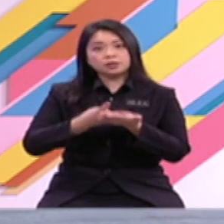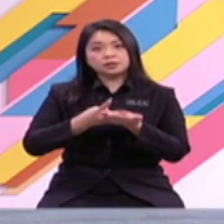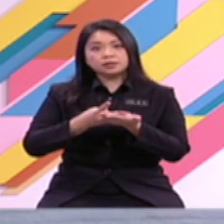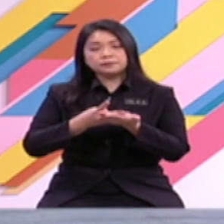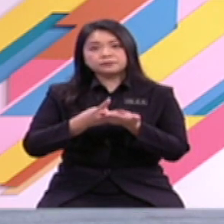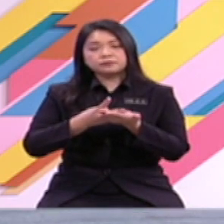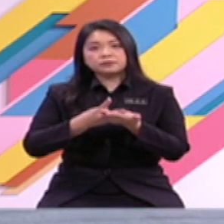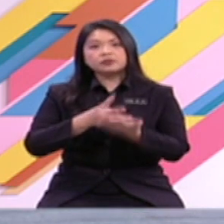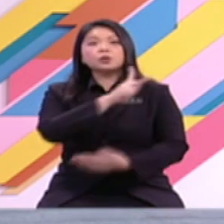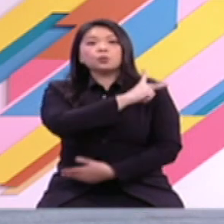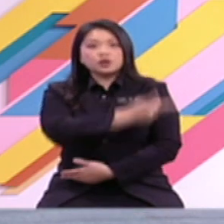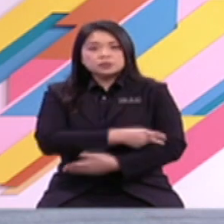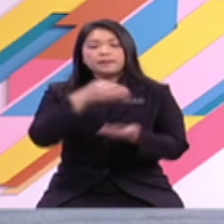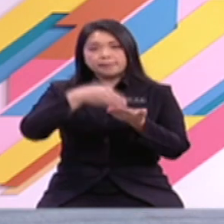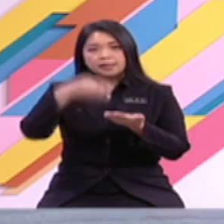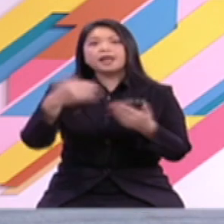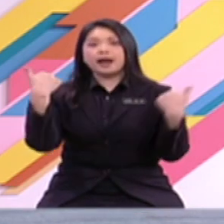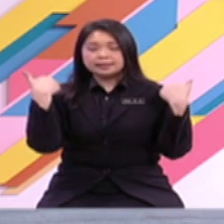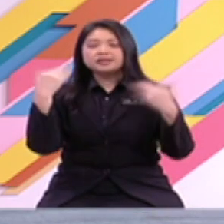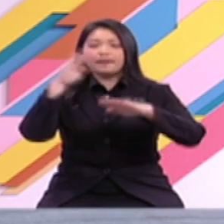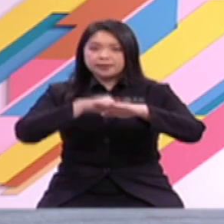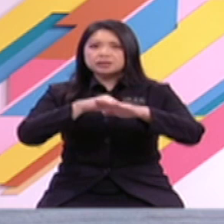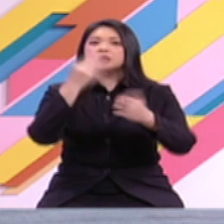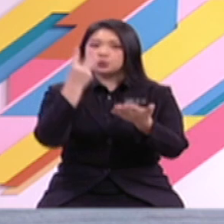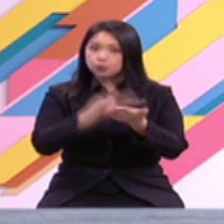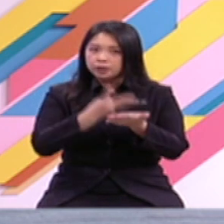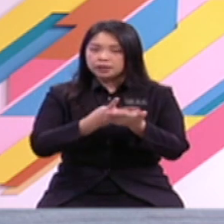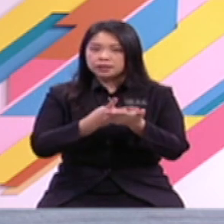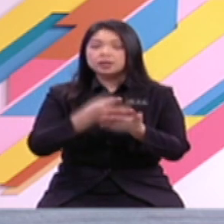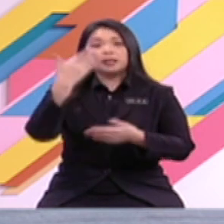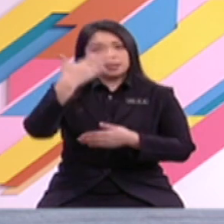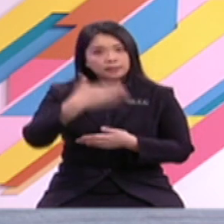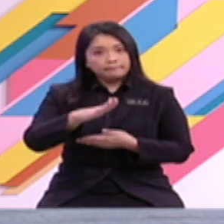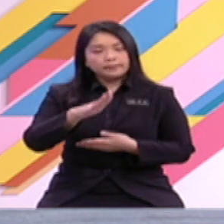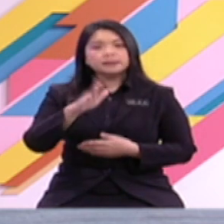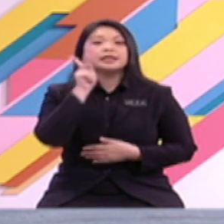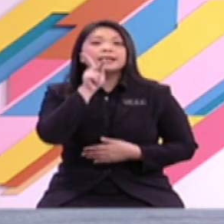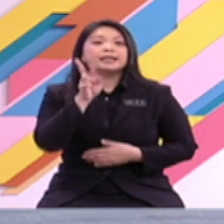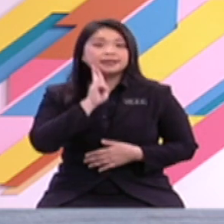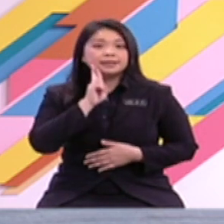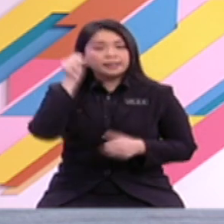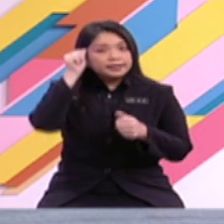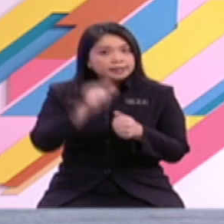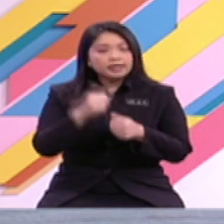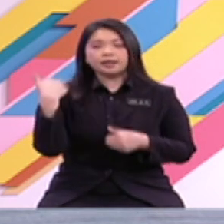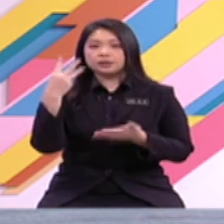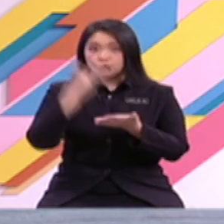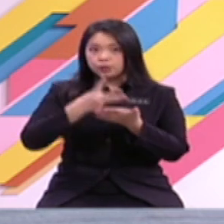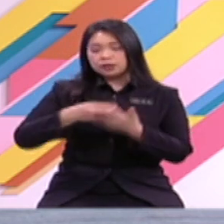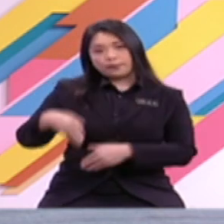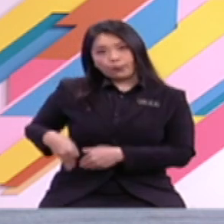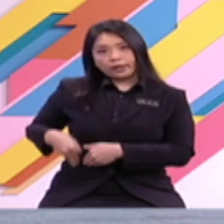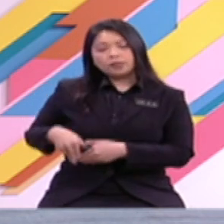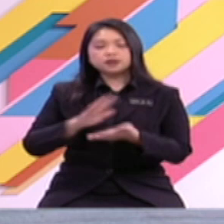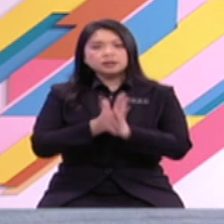puasa membeli Ade pada duit Nah itu dia lepas rinna.id ingat ada duit senyum akan beli